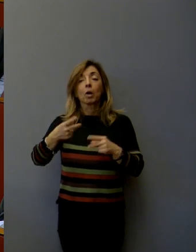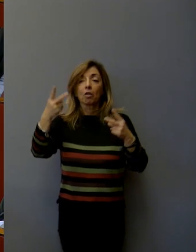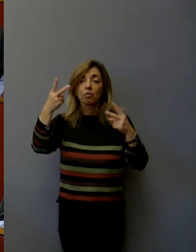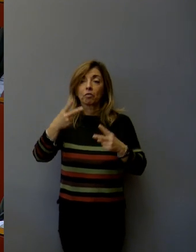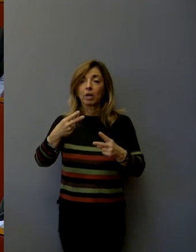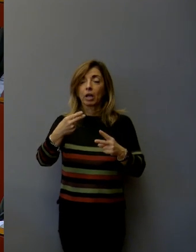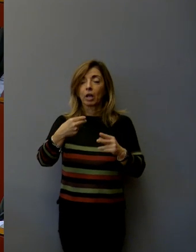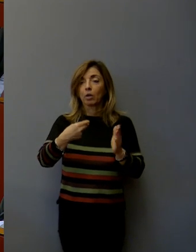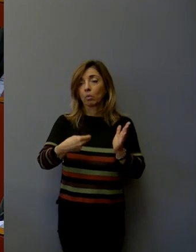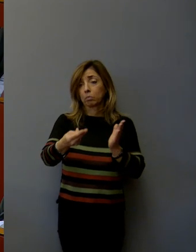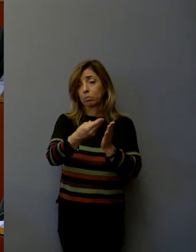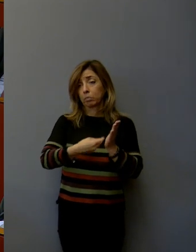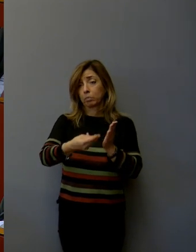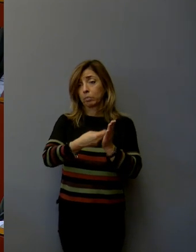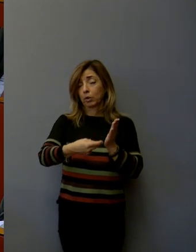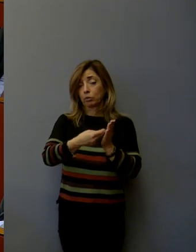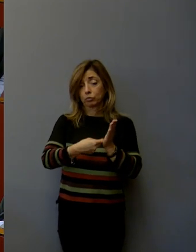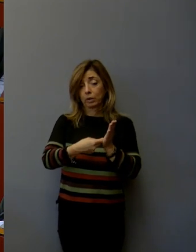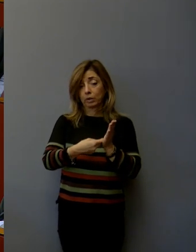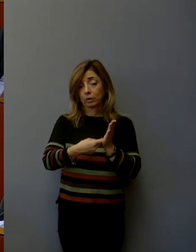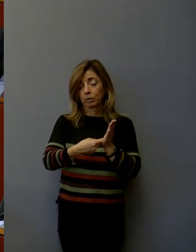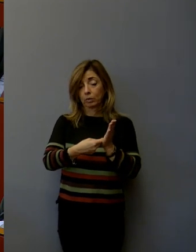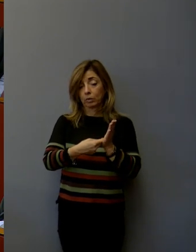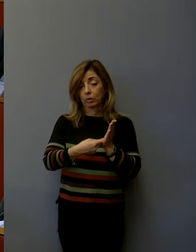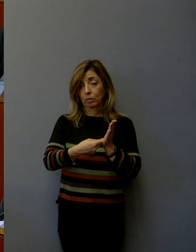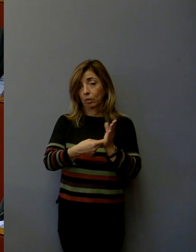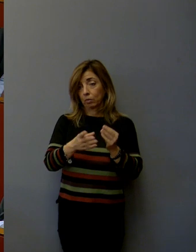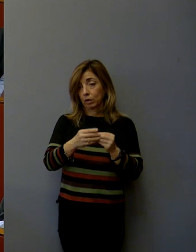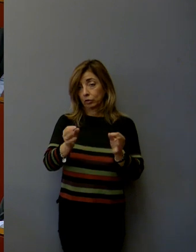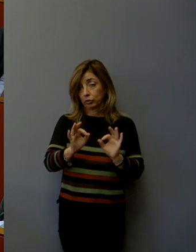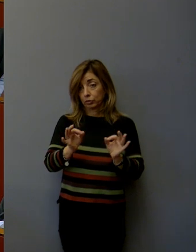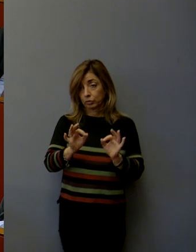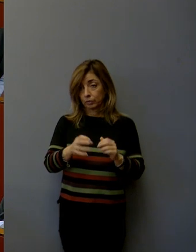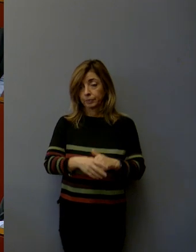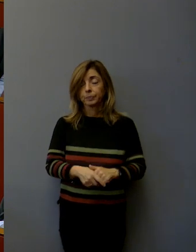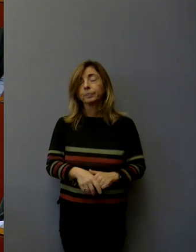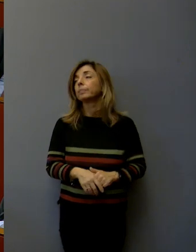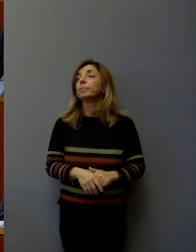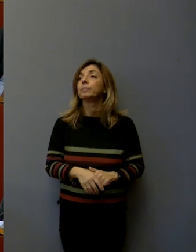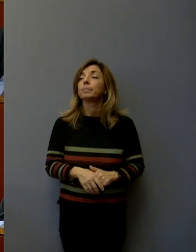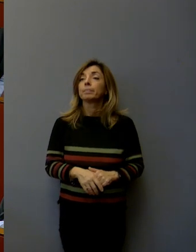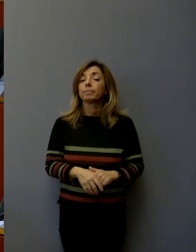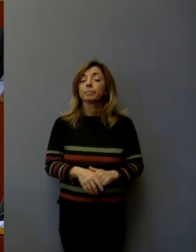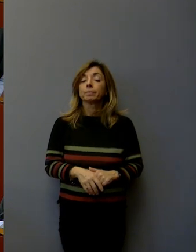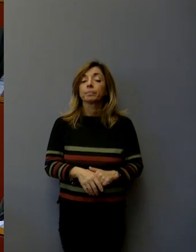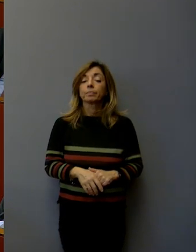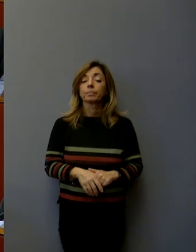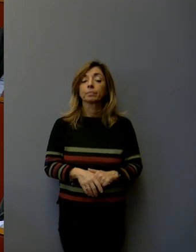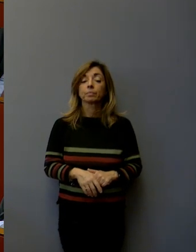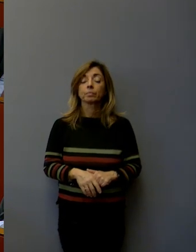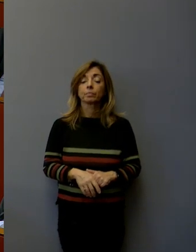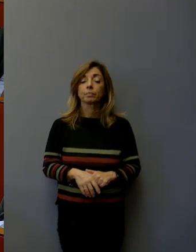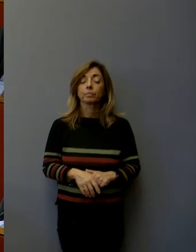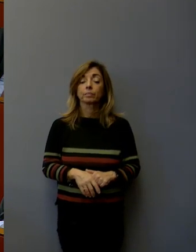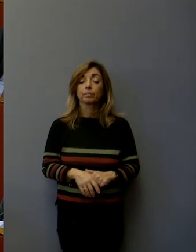e non è mai stato non è mai stato attuato Allora questa rimessa degli